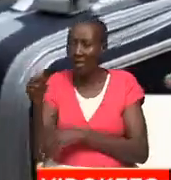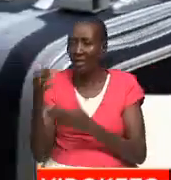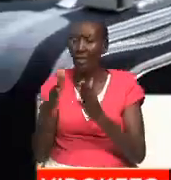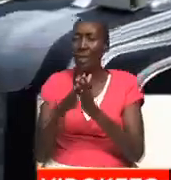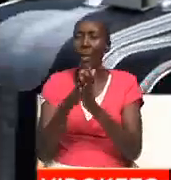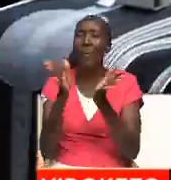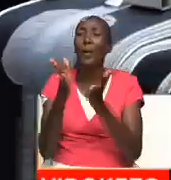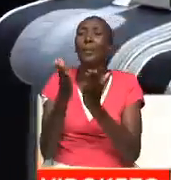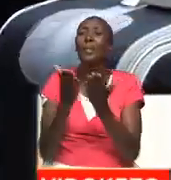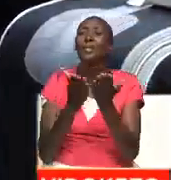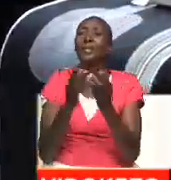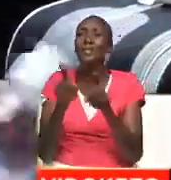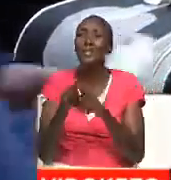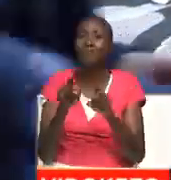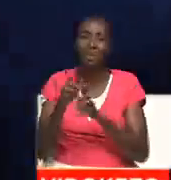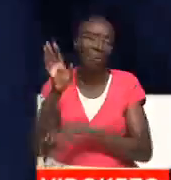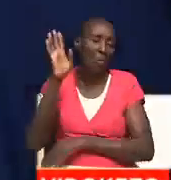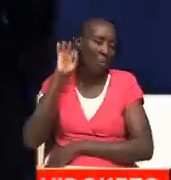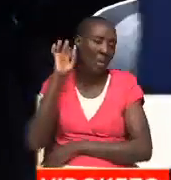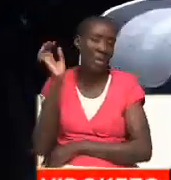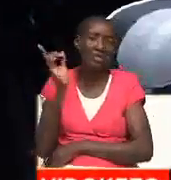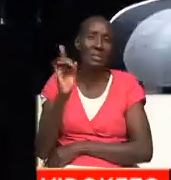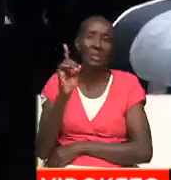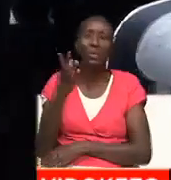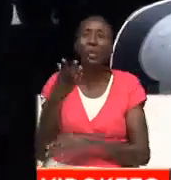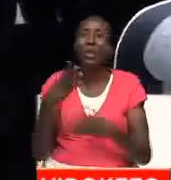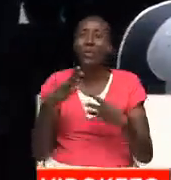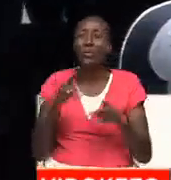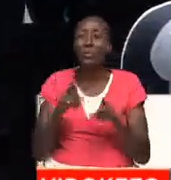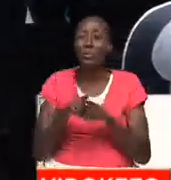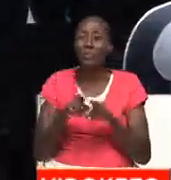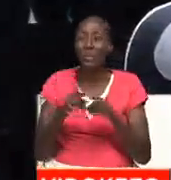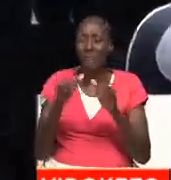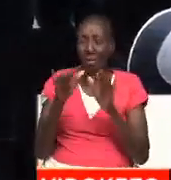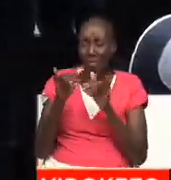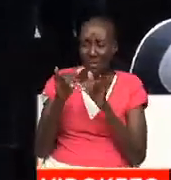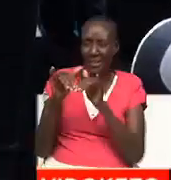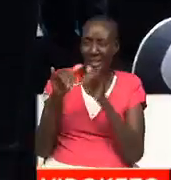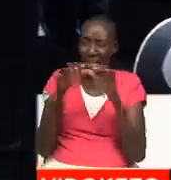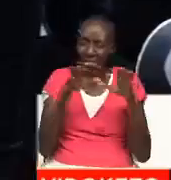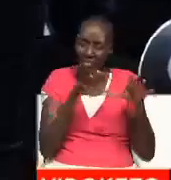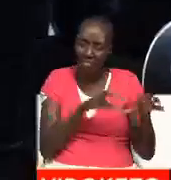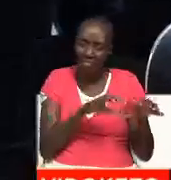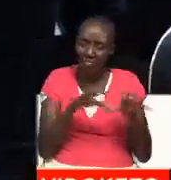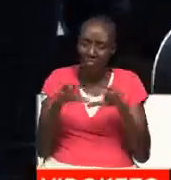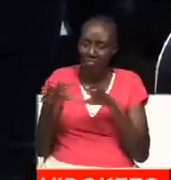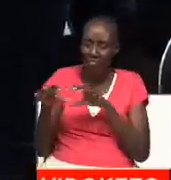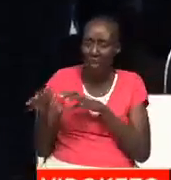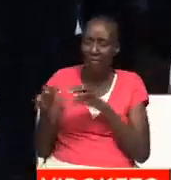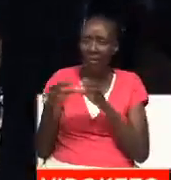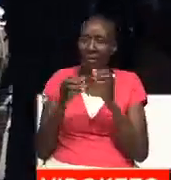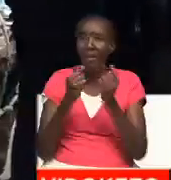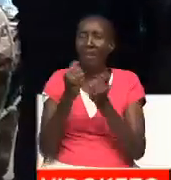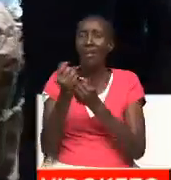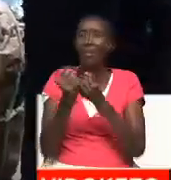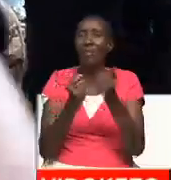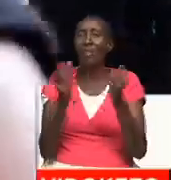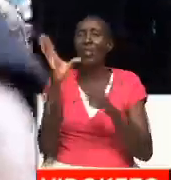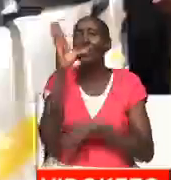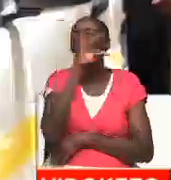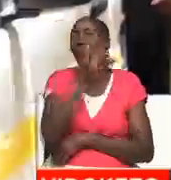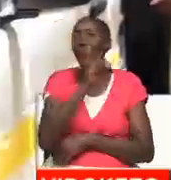umma wanaokiuka sheria hiyo, abiria nao wakisalia kuhangaika kutokana na uhaba wa magari kwenye